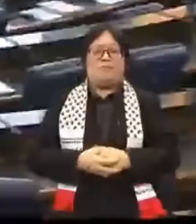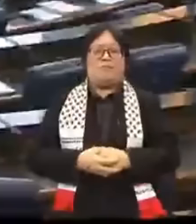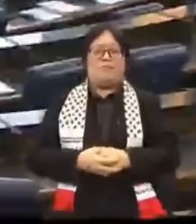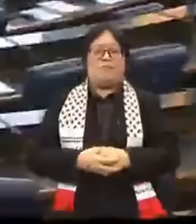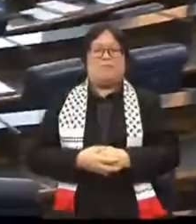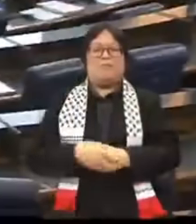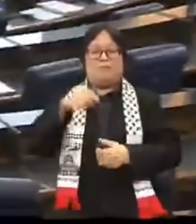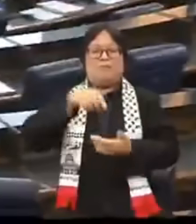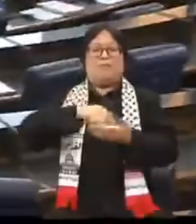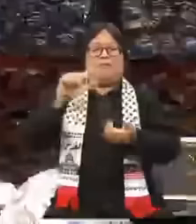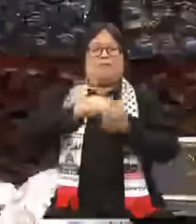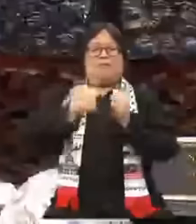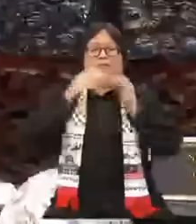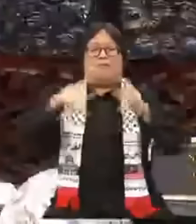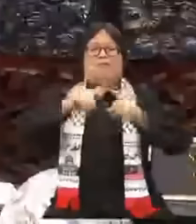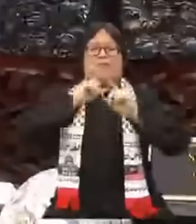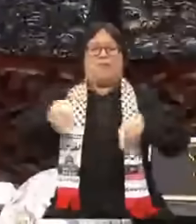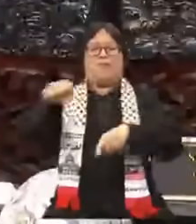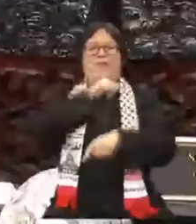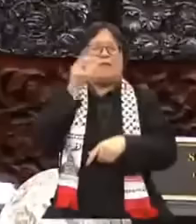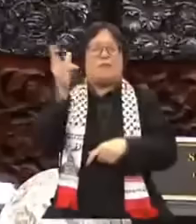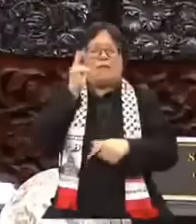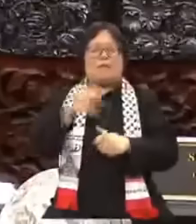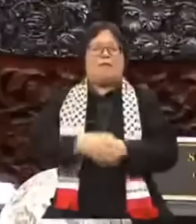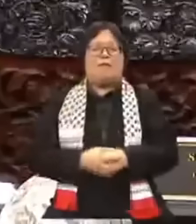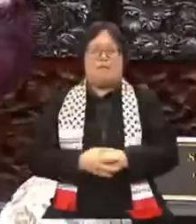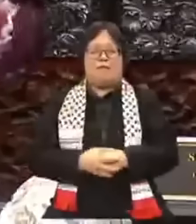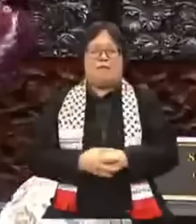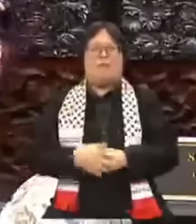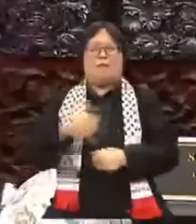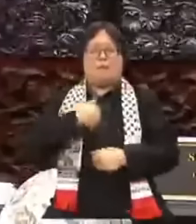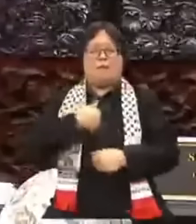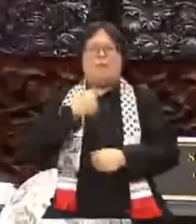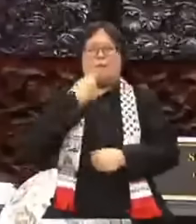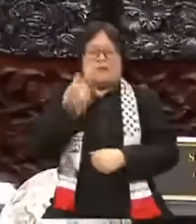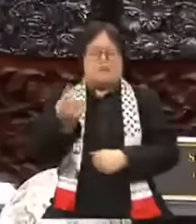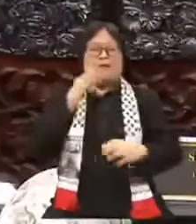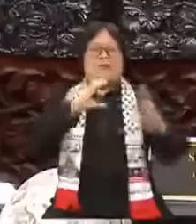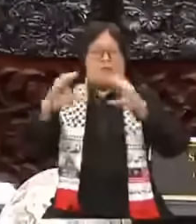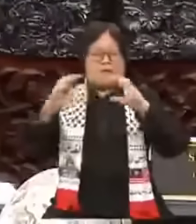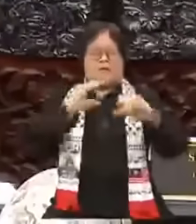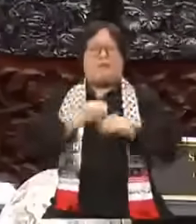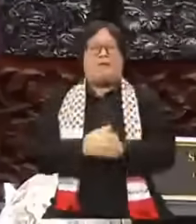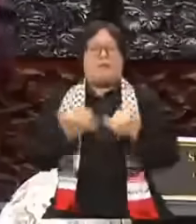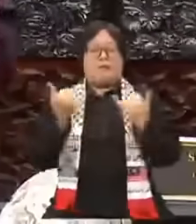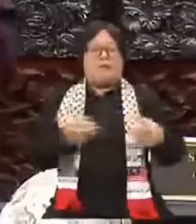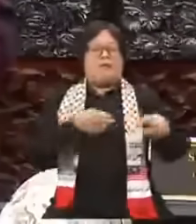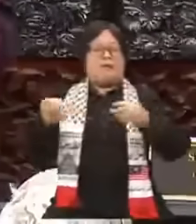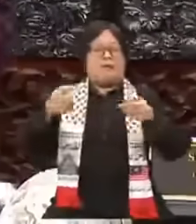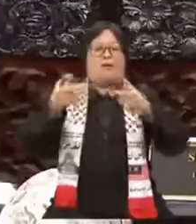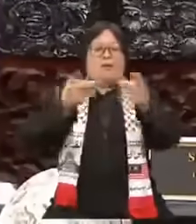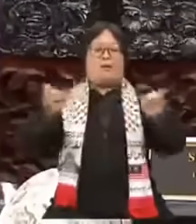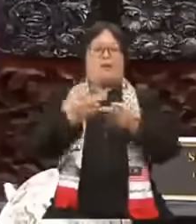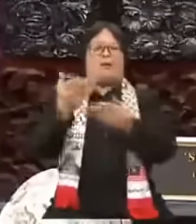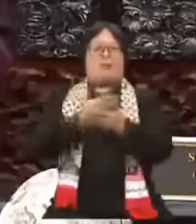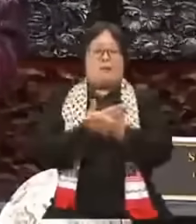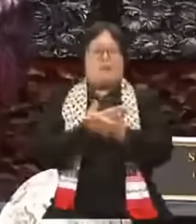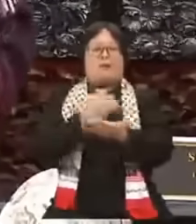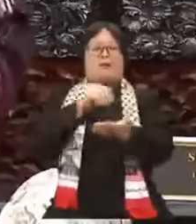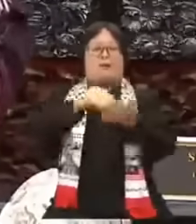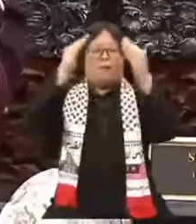inilah masalah orang jawab dia tak dengar saya sebut tadi yang sedang nak mengusahkan kawasan baru di antaranya